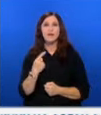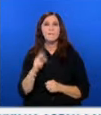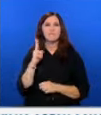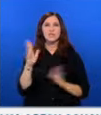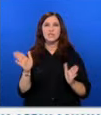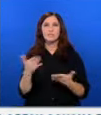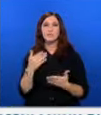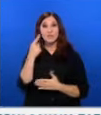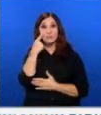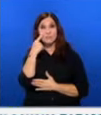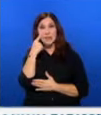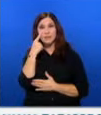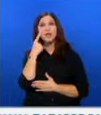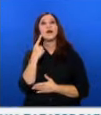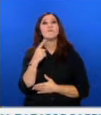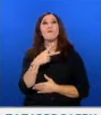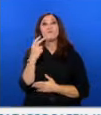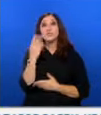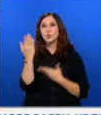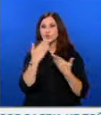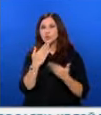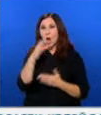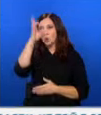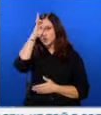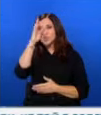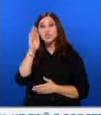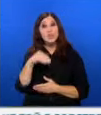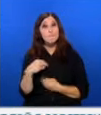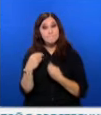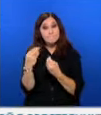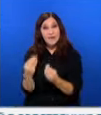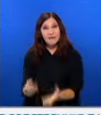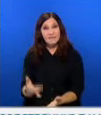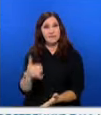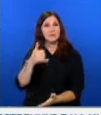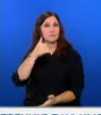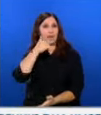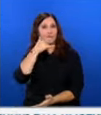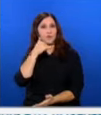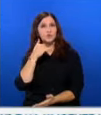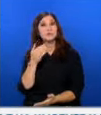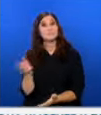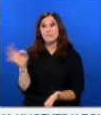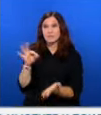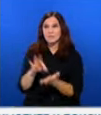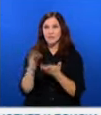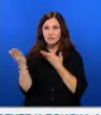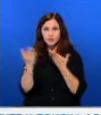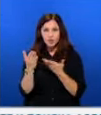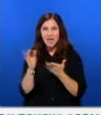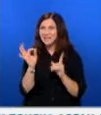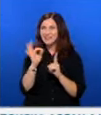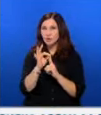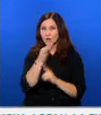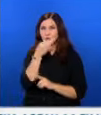Франция започва експеримент. Пилотно в 200 училища учениците ще предават мобилните си телефони още при пристигане в училище. Целта е